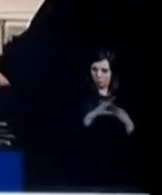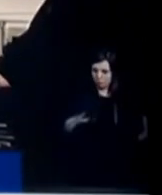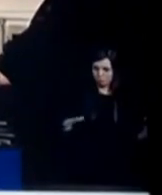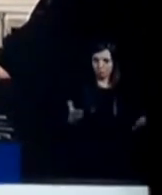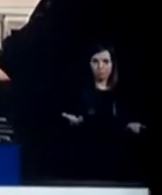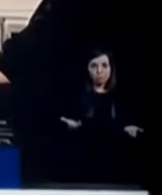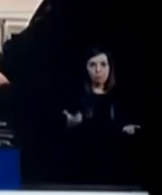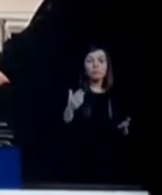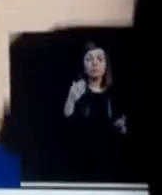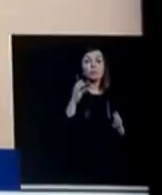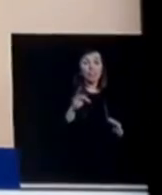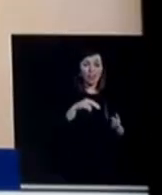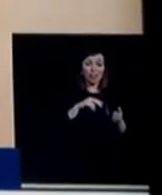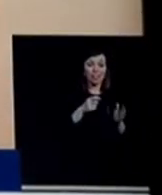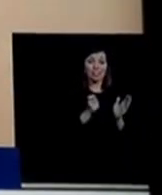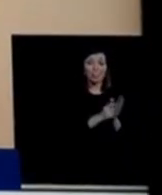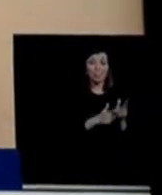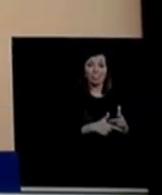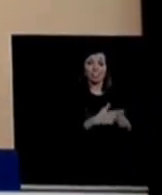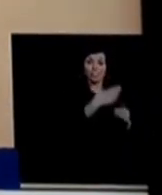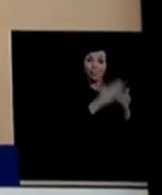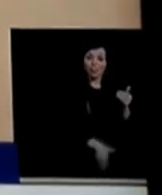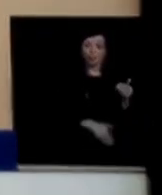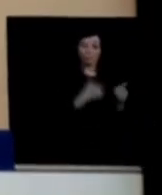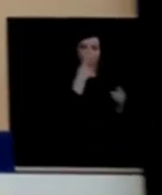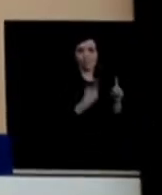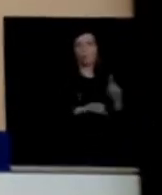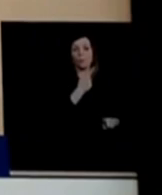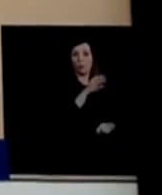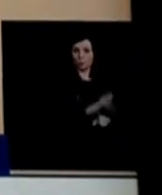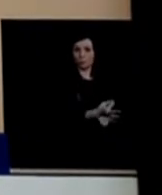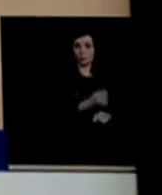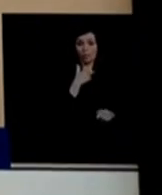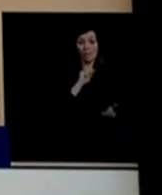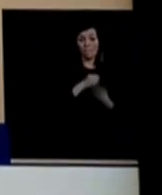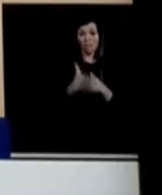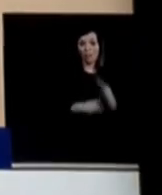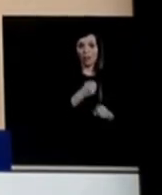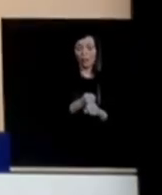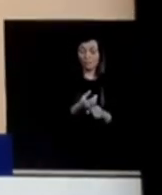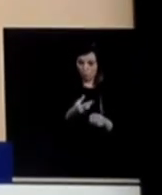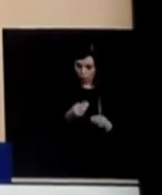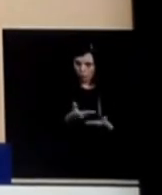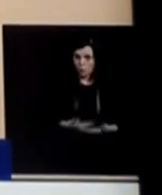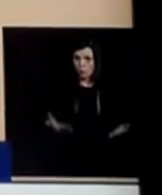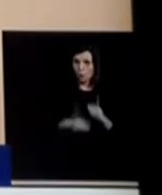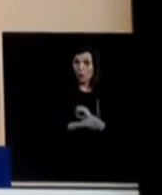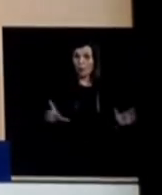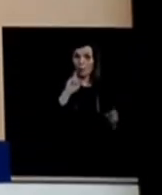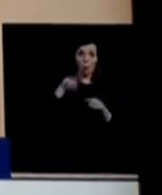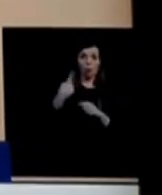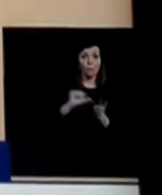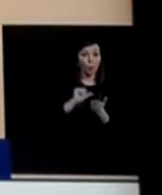par l'accord est très importante. Et donc, ça veut dire là aussi que d'ici la fin d'année, on sera mis en situation pour qu'au 1er janvier prochain,